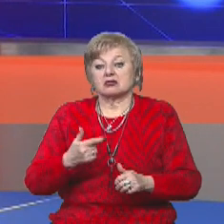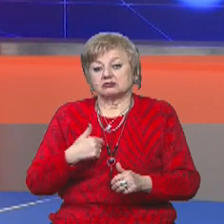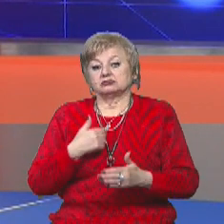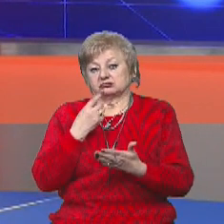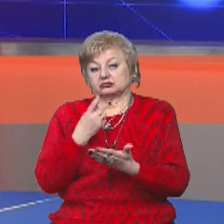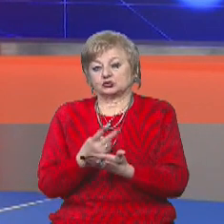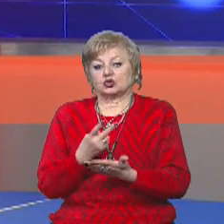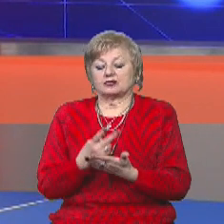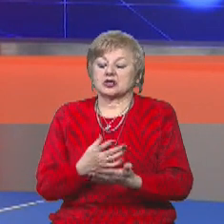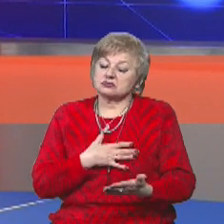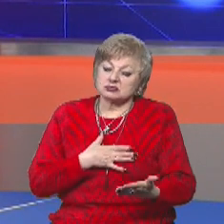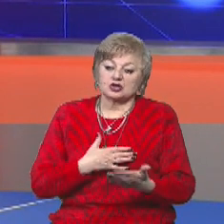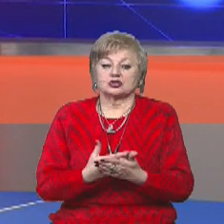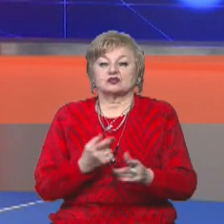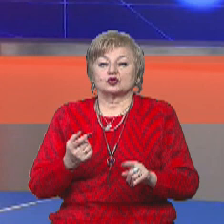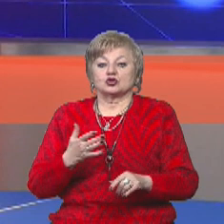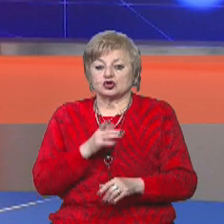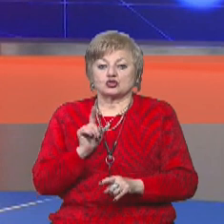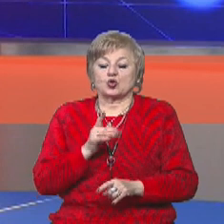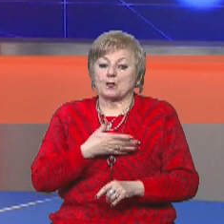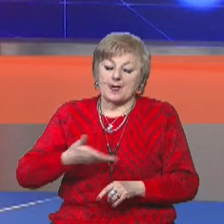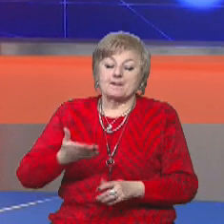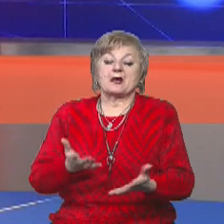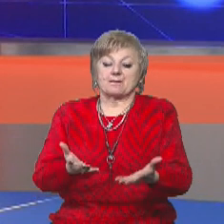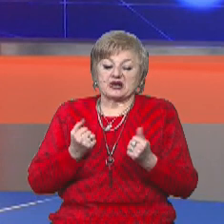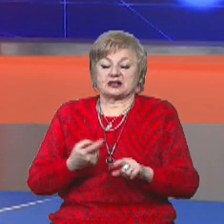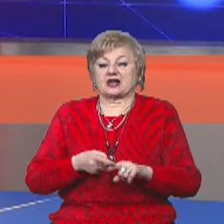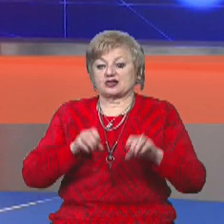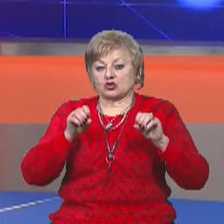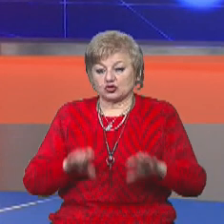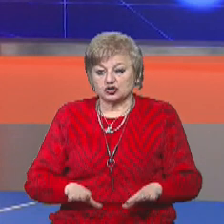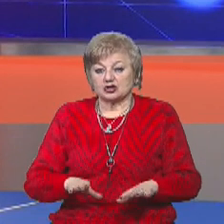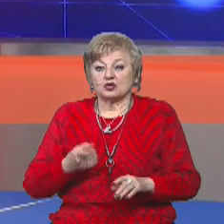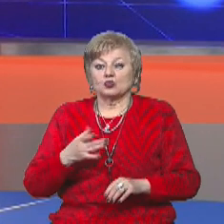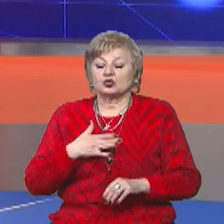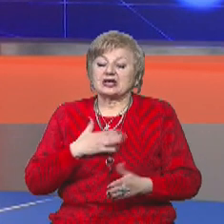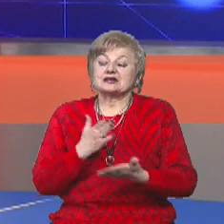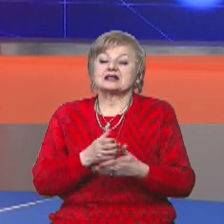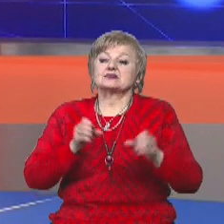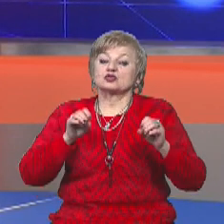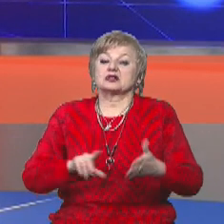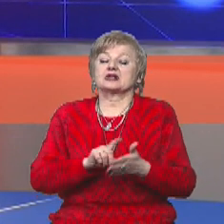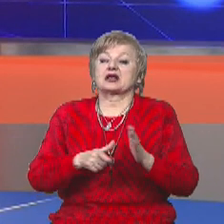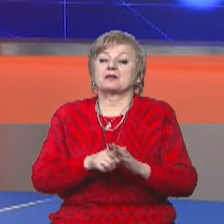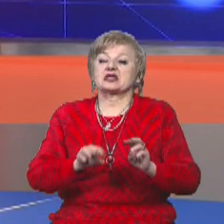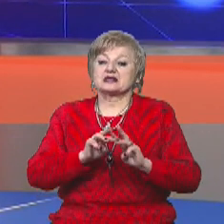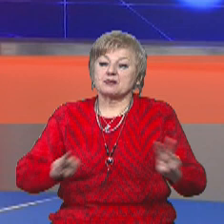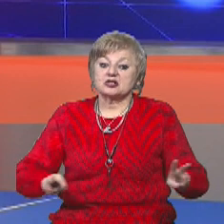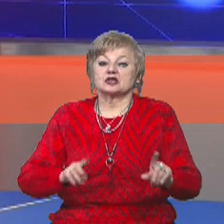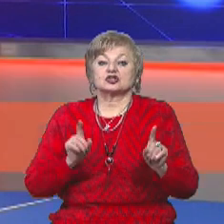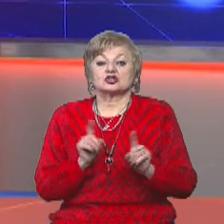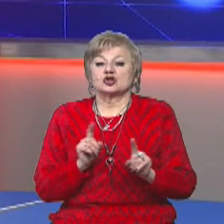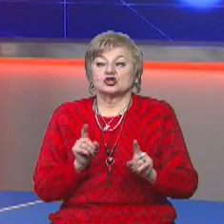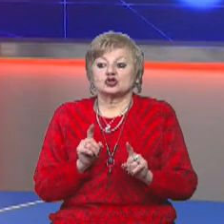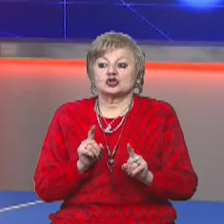проявляти таку активність для того, щоб ми врешті-врешт прийняли це рішення. Бо у нас ще є постанова Кабінету міністрів, яка,